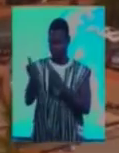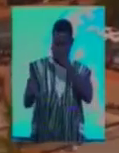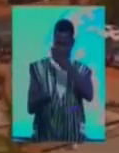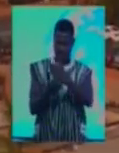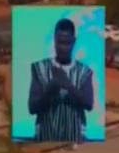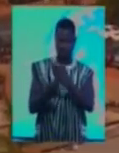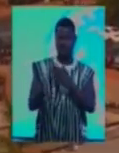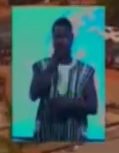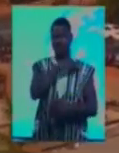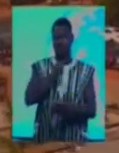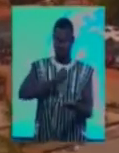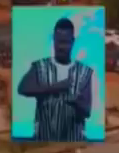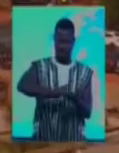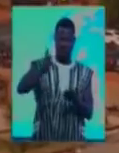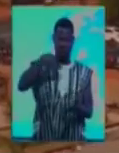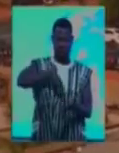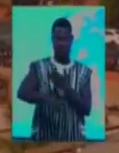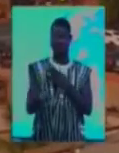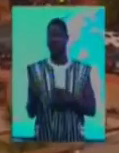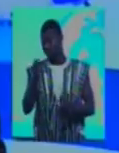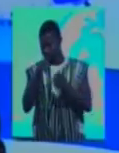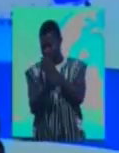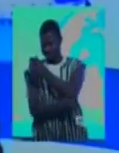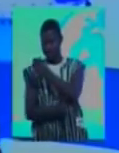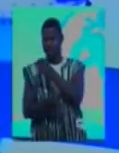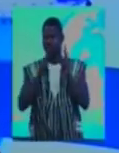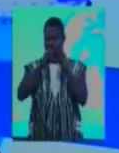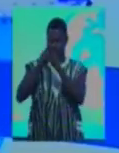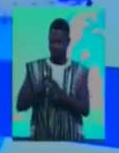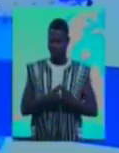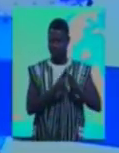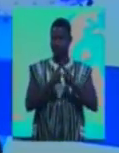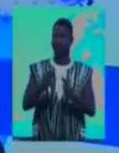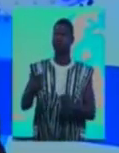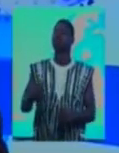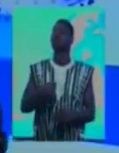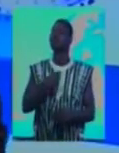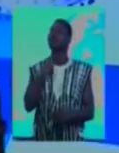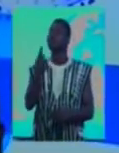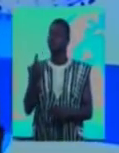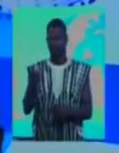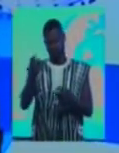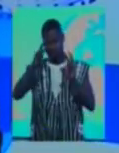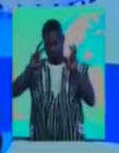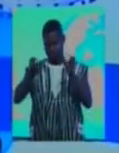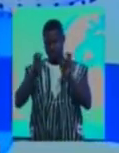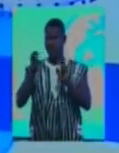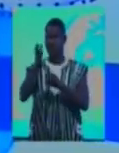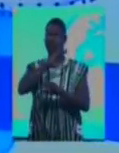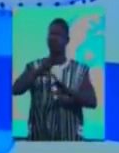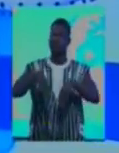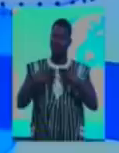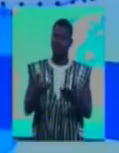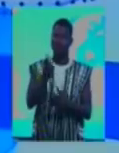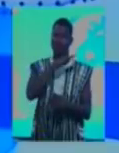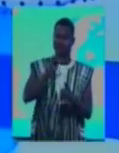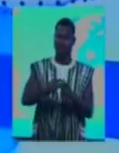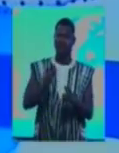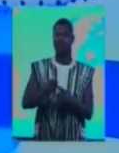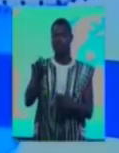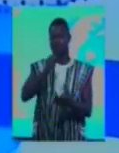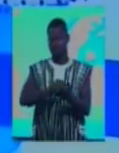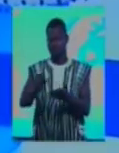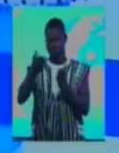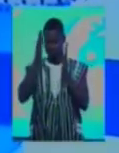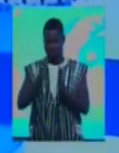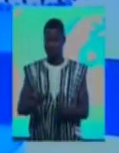et écologique dans les pays de l'Union. Je le disais en titre, comment les mots des auteurs féminins en Afrique peuvent